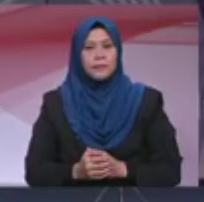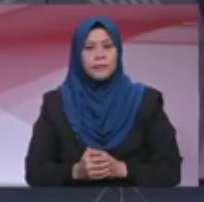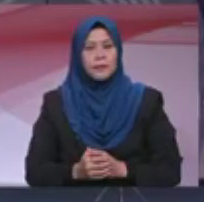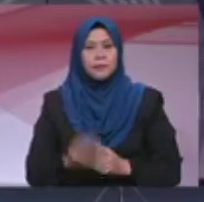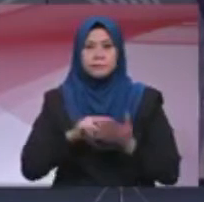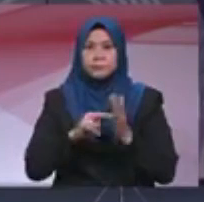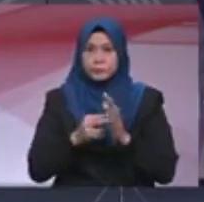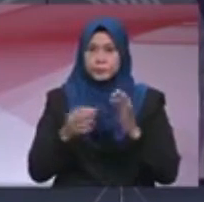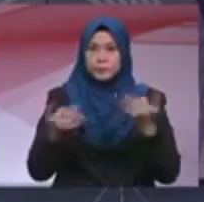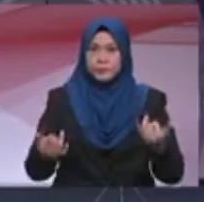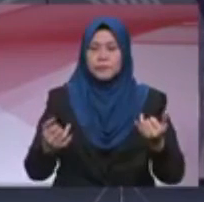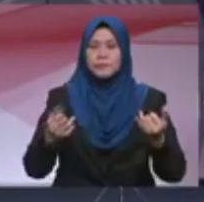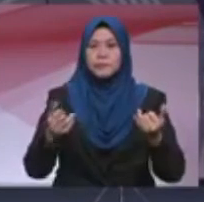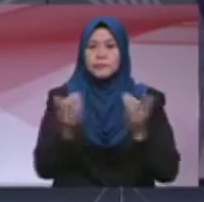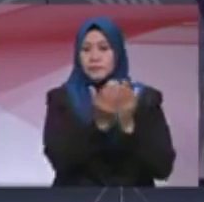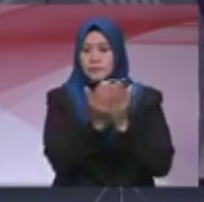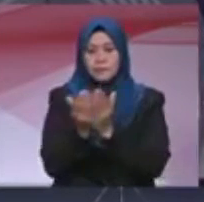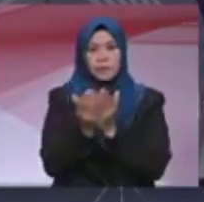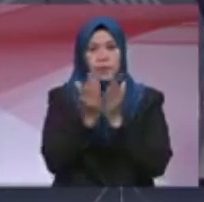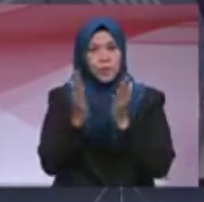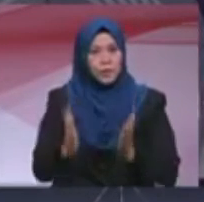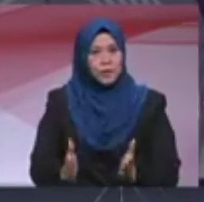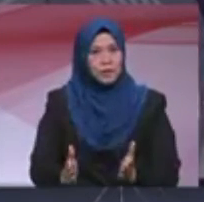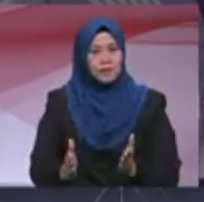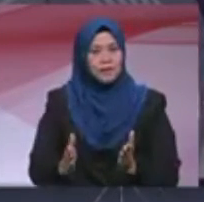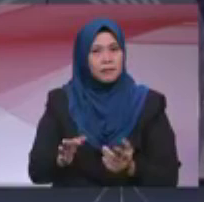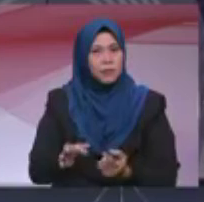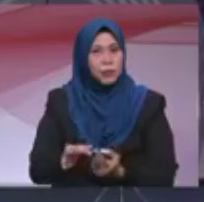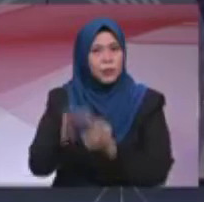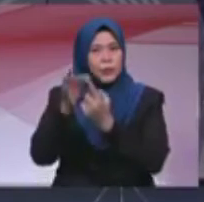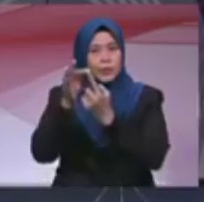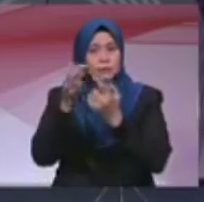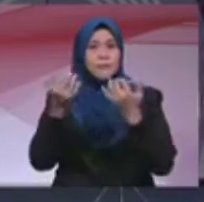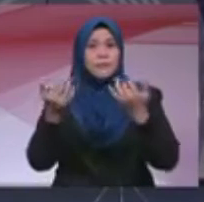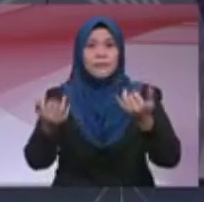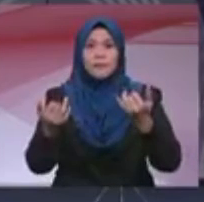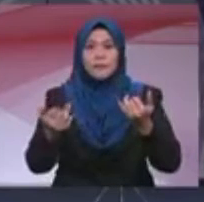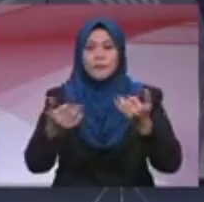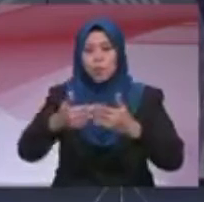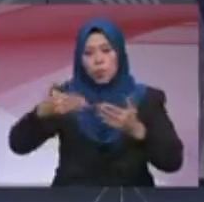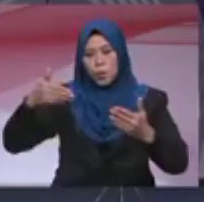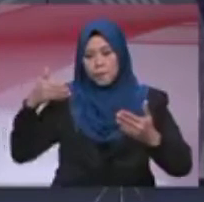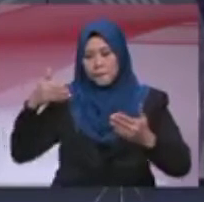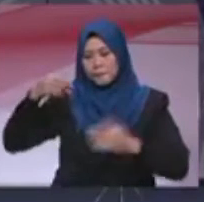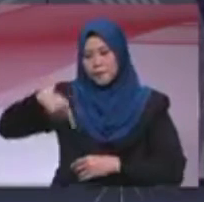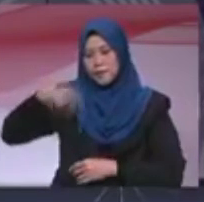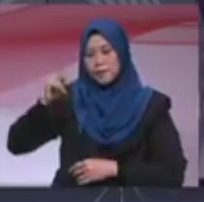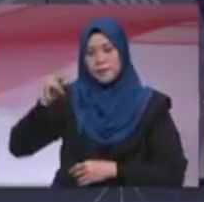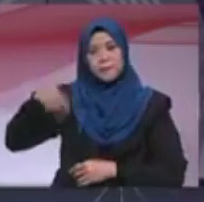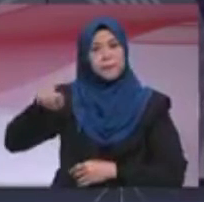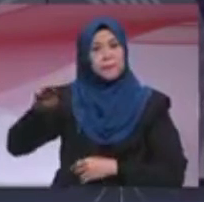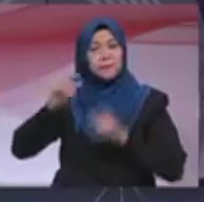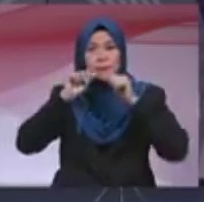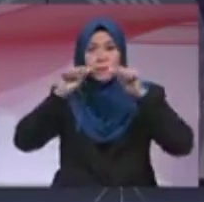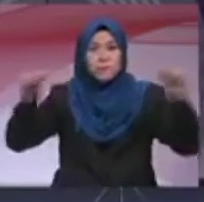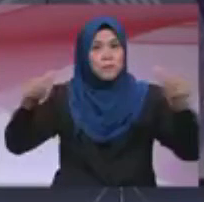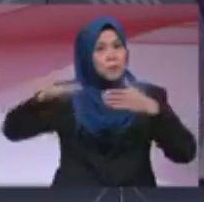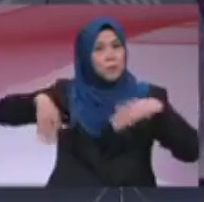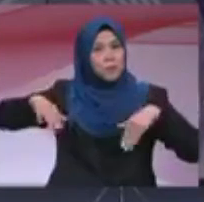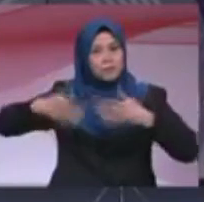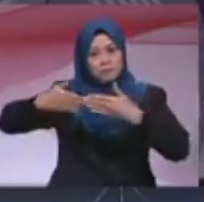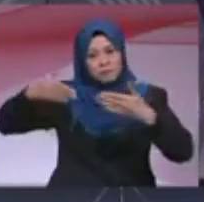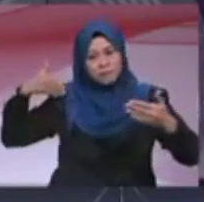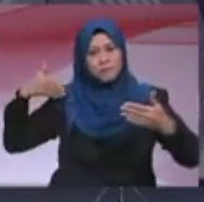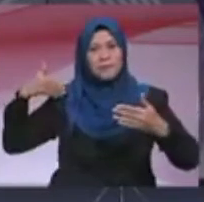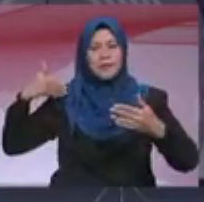pentaksiran kemasukan sekolah khusus. Sebelum dilaksanakan PKPB sebelum ini yang diumumkan hampir seluruh